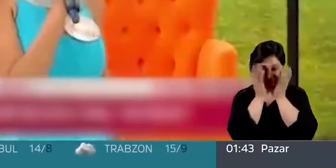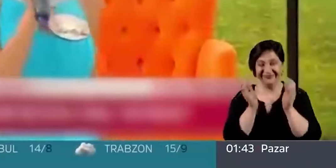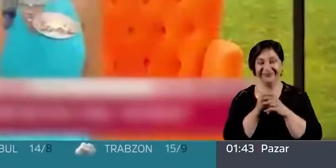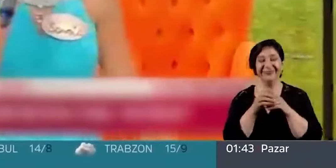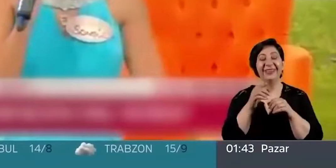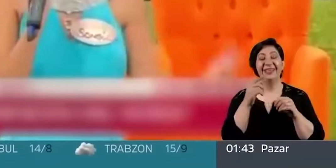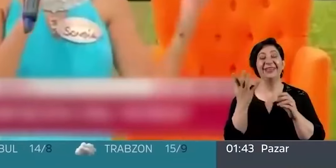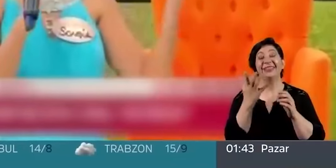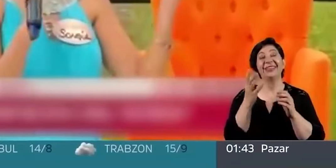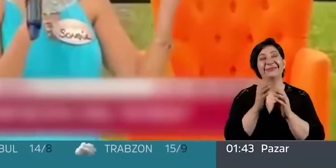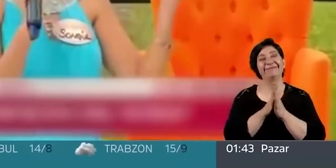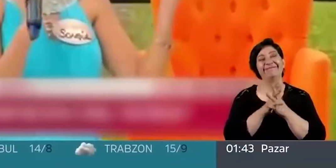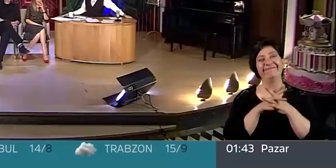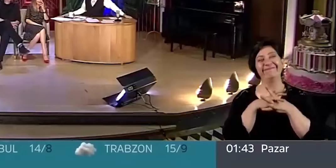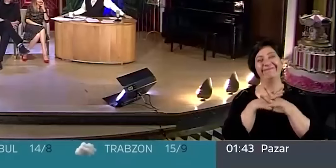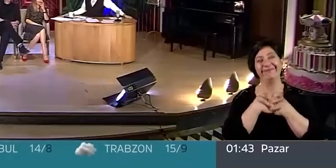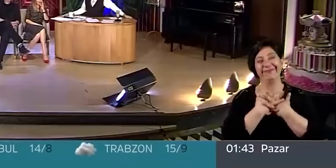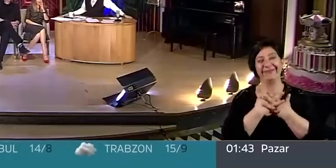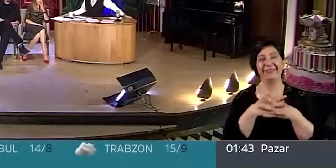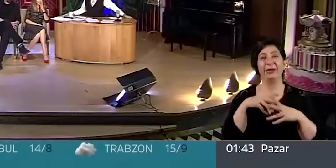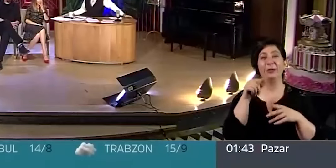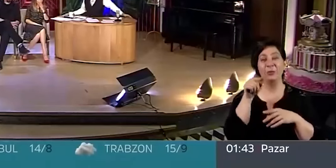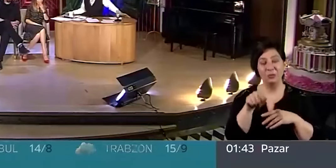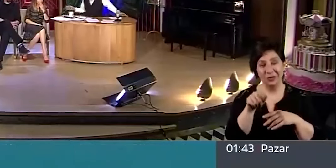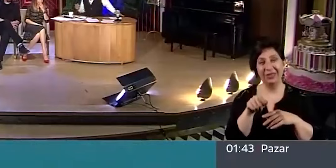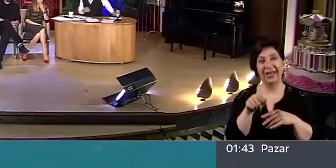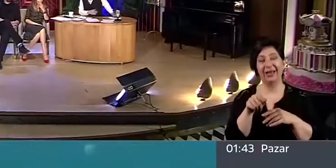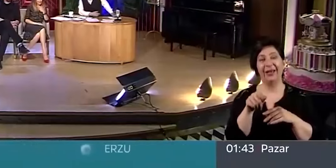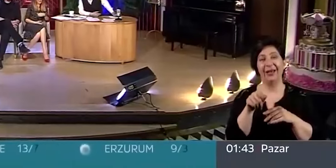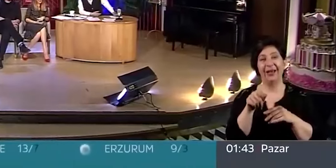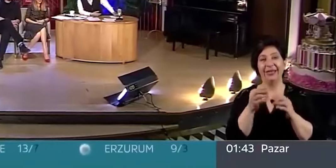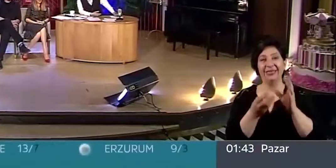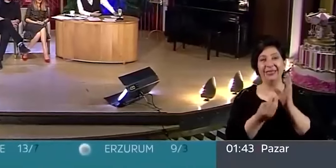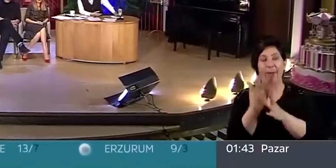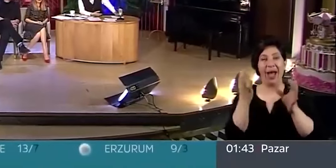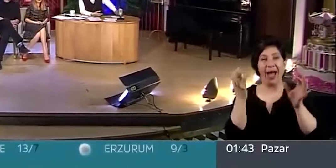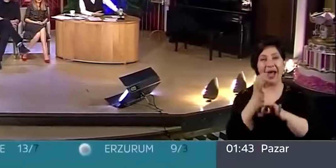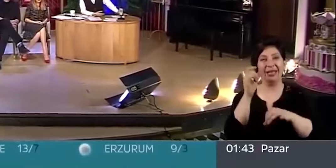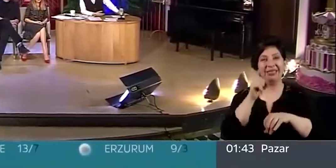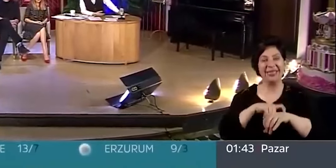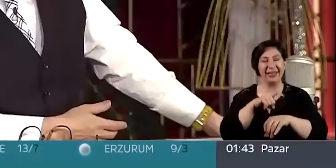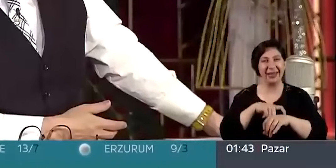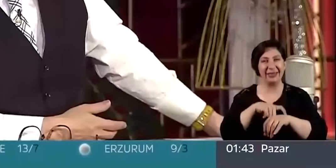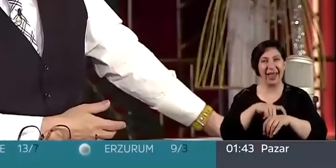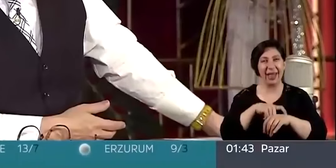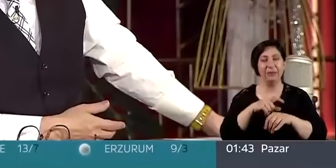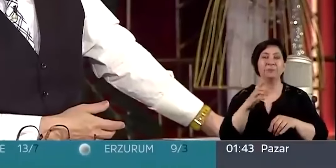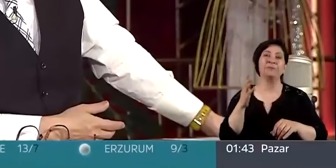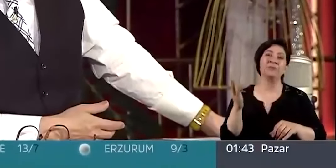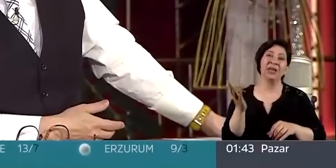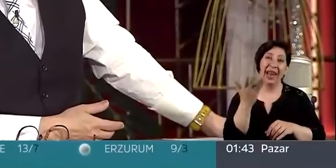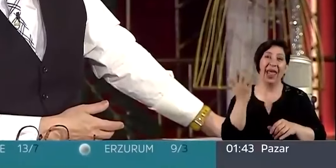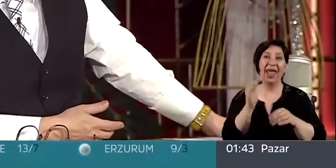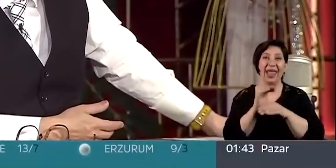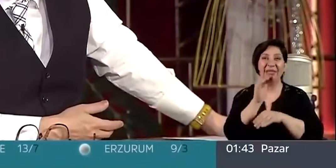zaferinden bahsediyor. Bunu da tabii şu sabahın erken saatlerinde eğer